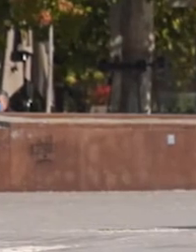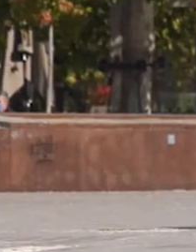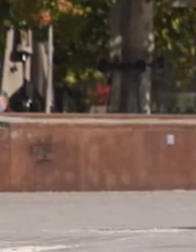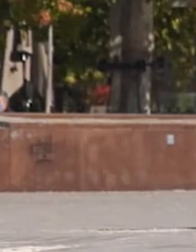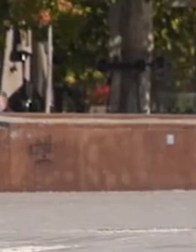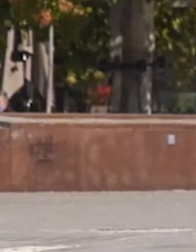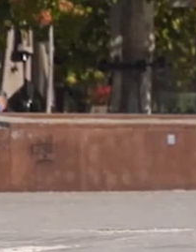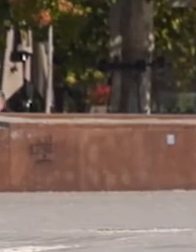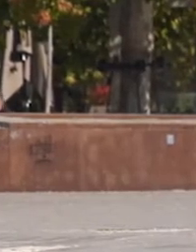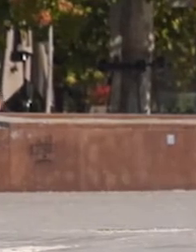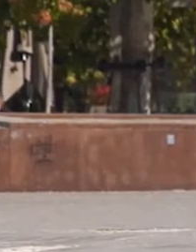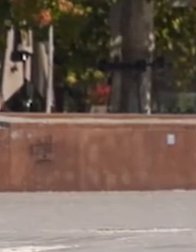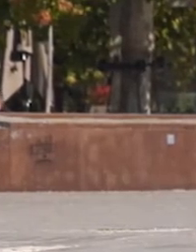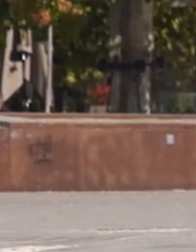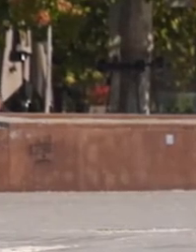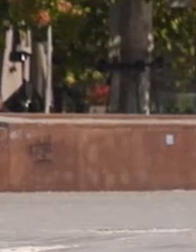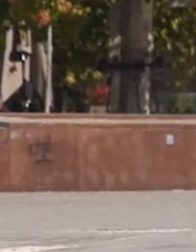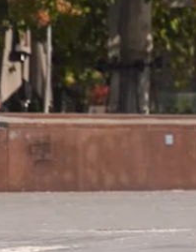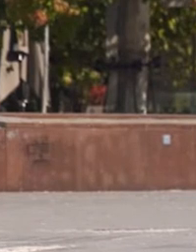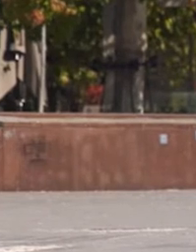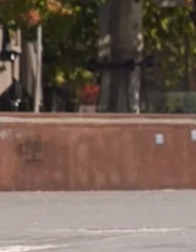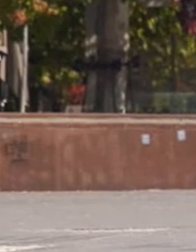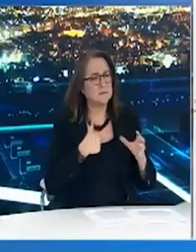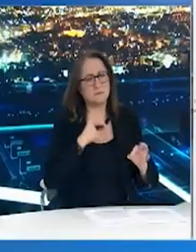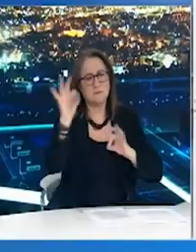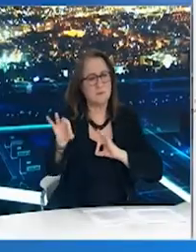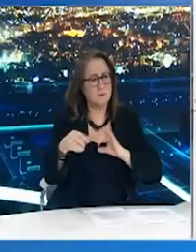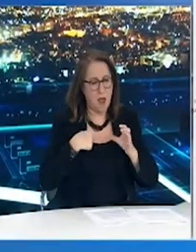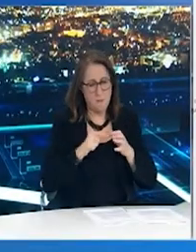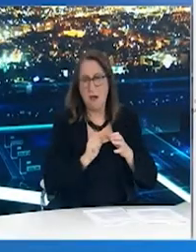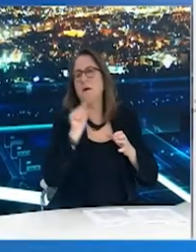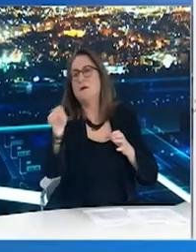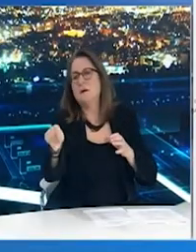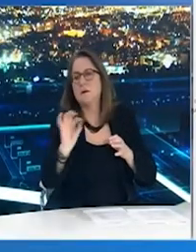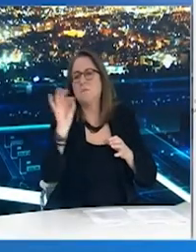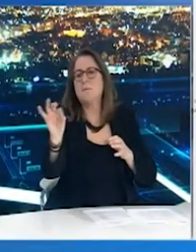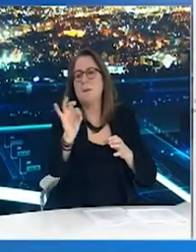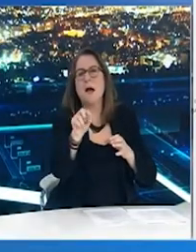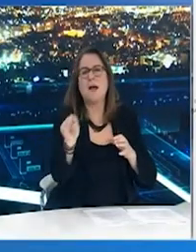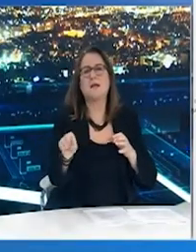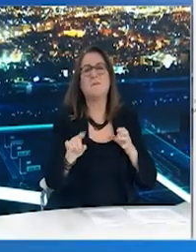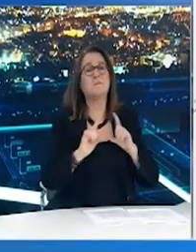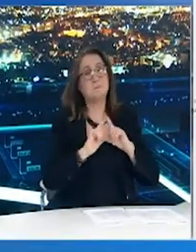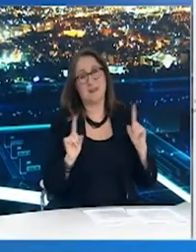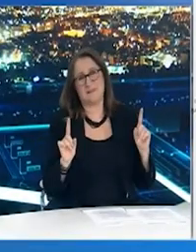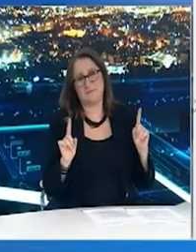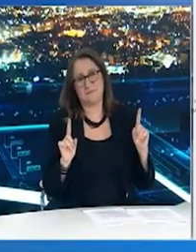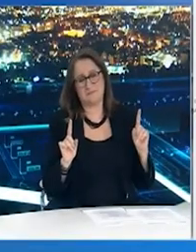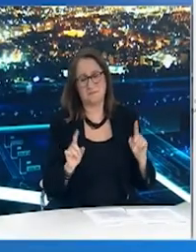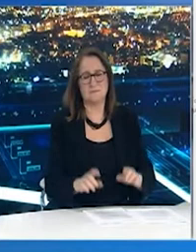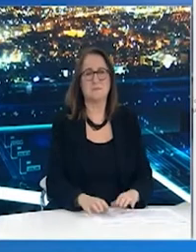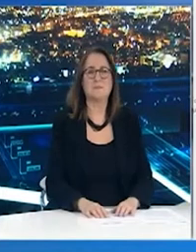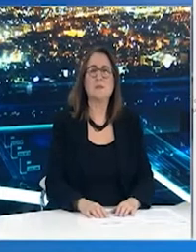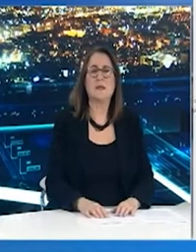Δήμο, όπως γίνεται γνωστό σε ανακοίνωση, θα ληφθούν όλα τα ενδεδειγμένα μέτρα. Ορισμένες περιοχές όπου τα τελευταία 24 ώρα υπάρχει